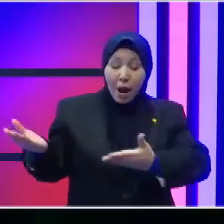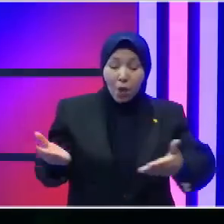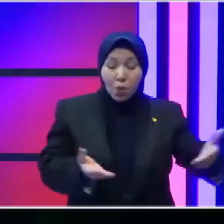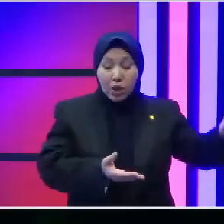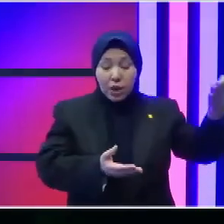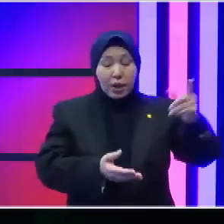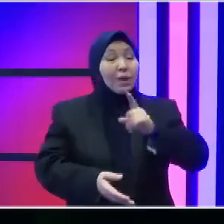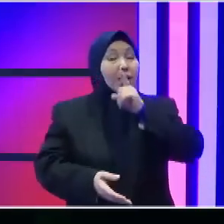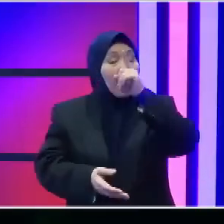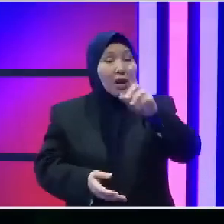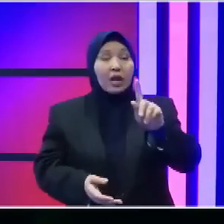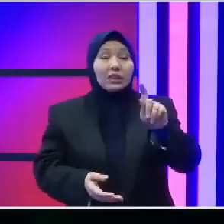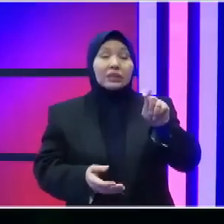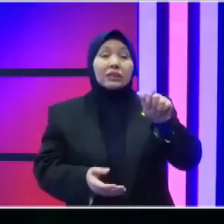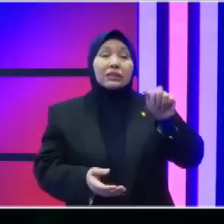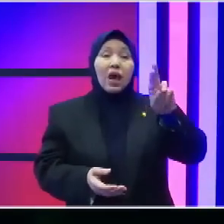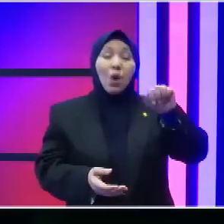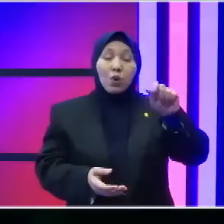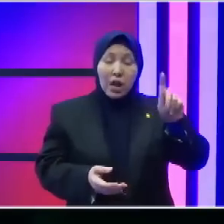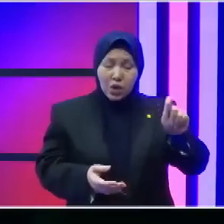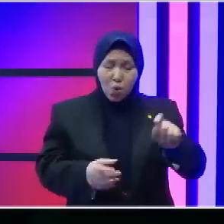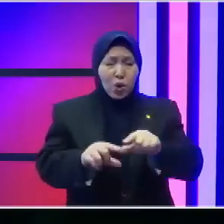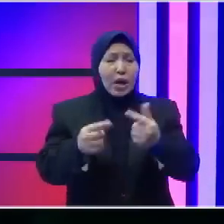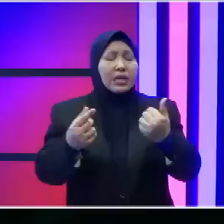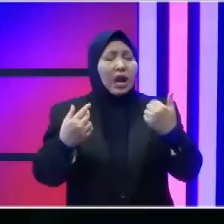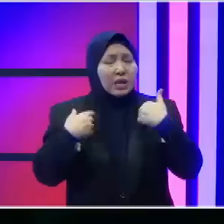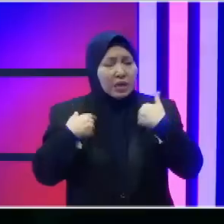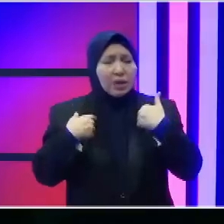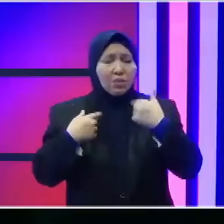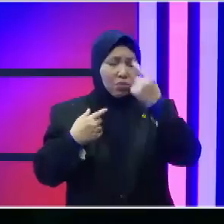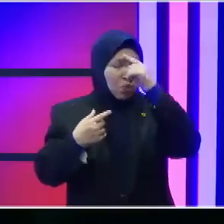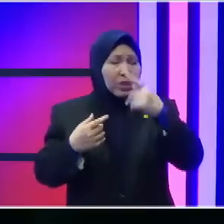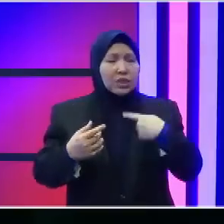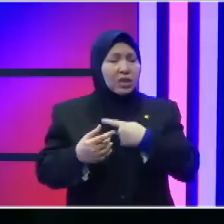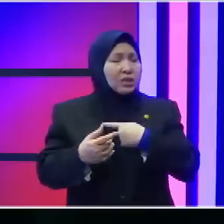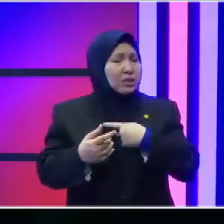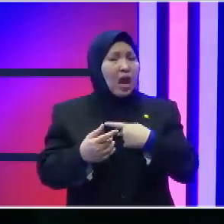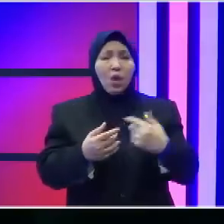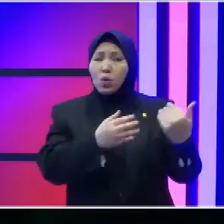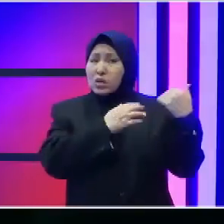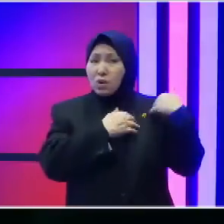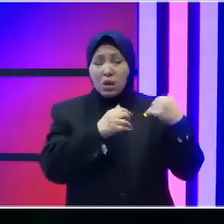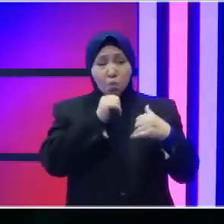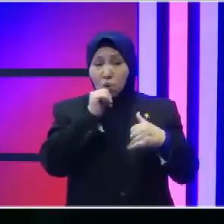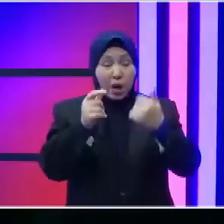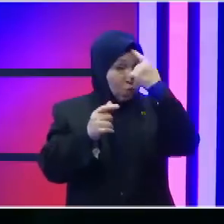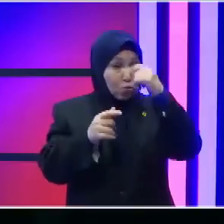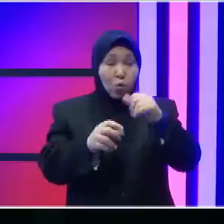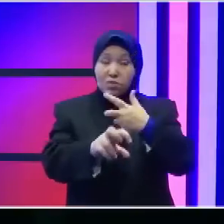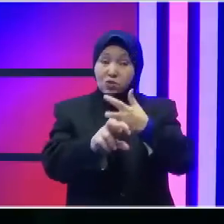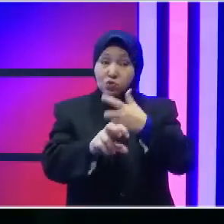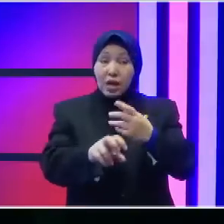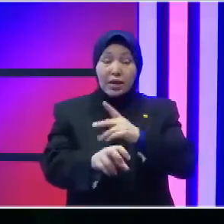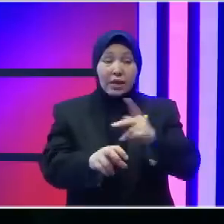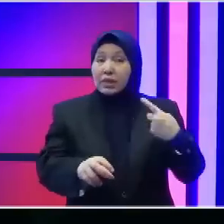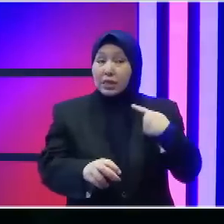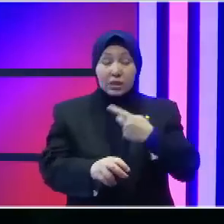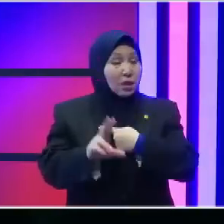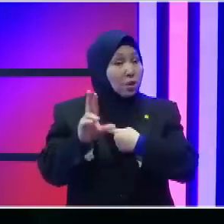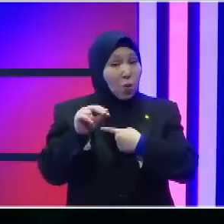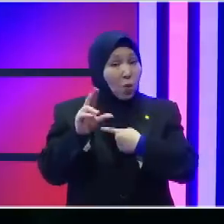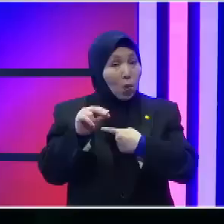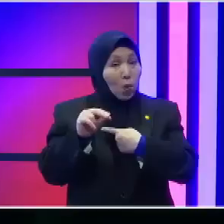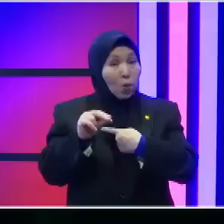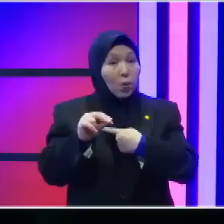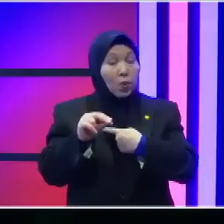Taurat. Maka Quran yang ada pada kita ini juga tanggungjawab, tetapi tanggungjawab ini bukan untuk menyusahkan kita, illa